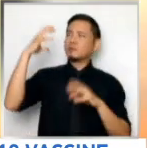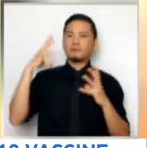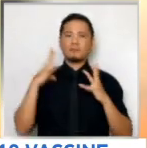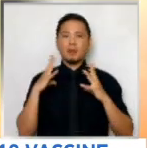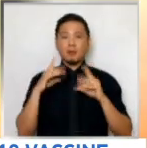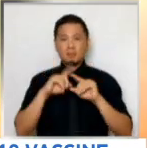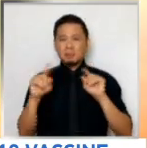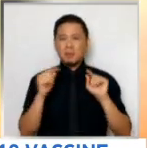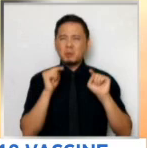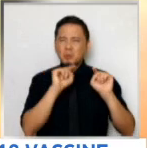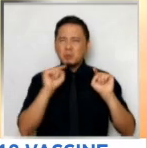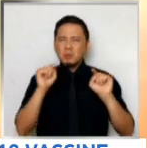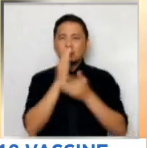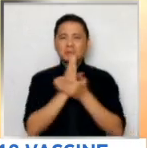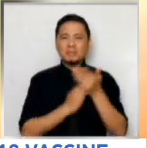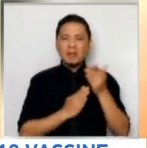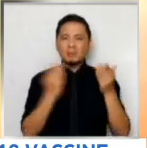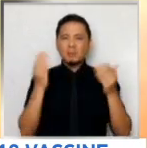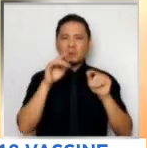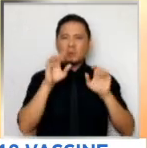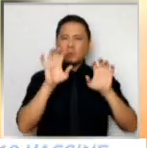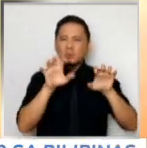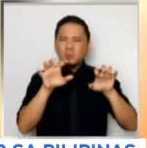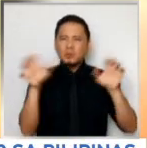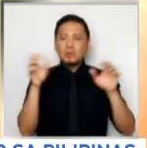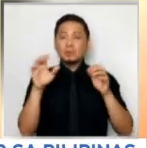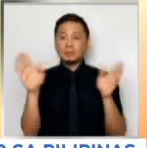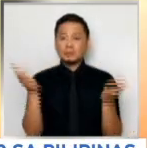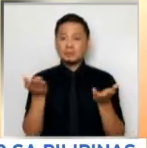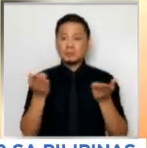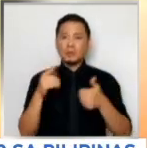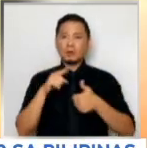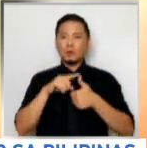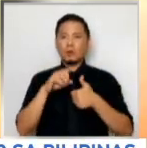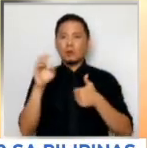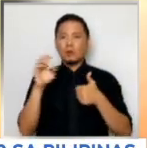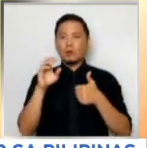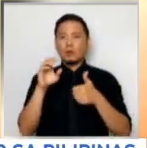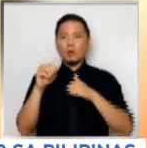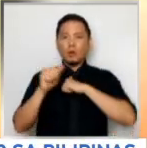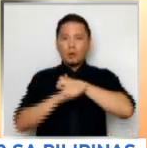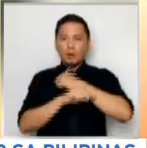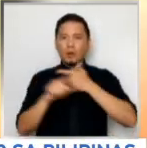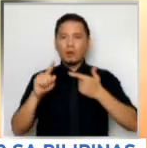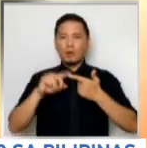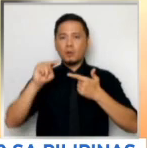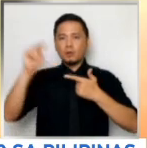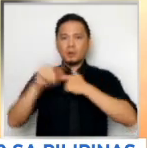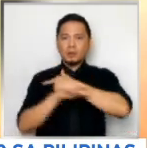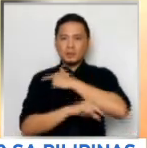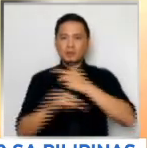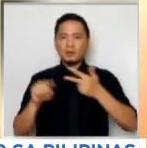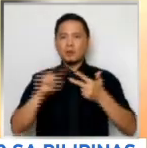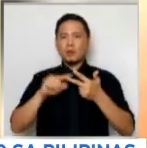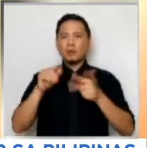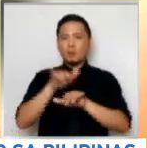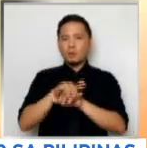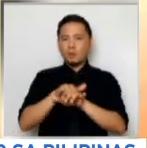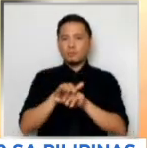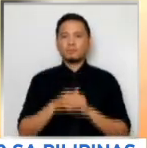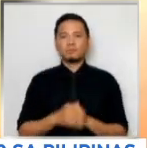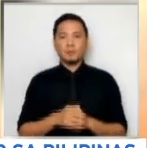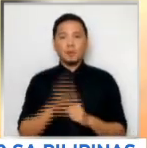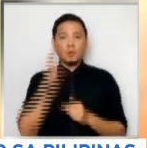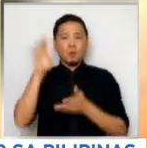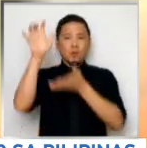and thunderstorms dyan sa may Aurora, Northern Quezon at Oriental Mindoro. Bagyan naman magiging maulap pero mababa